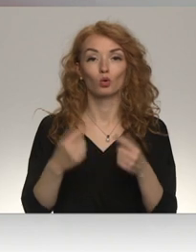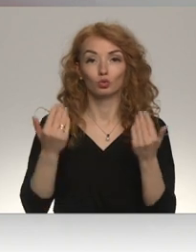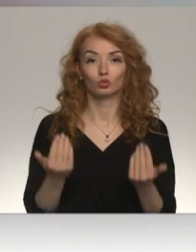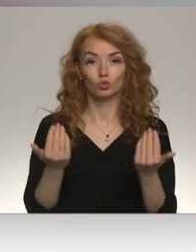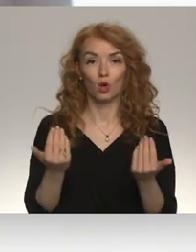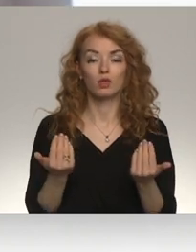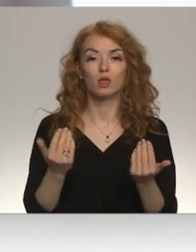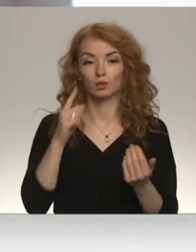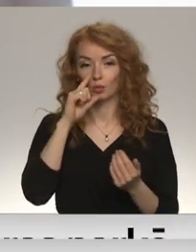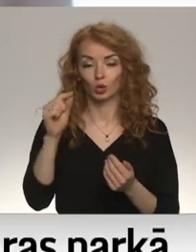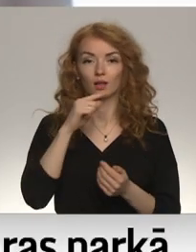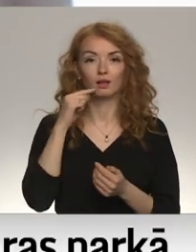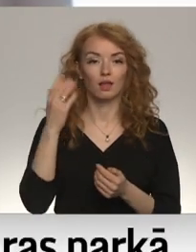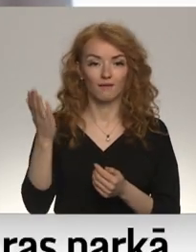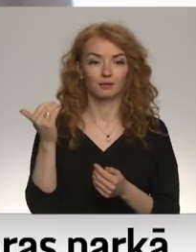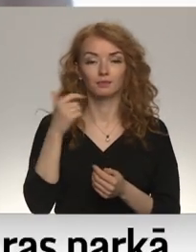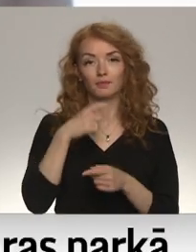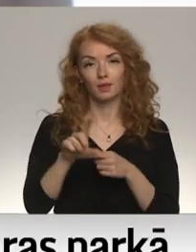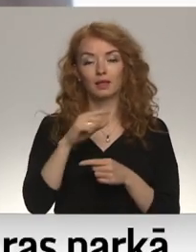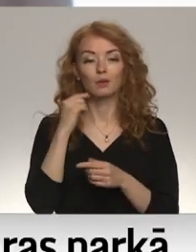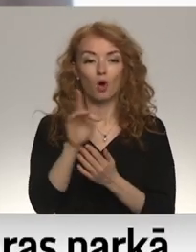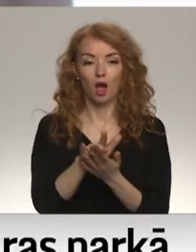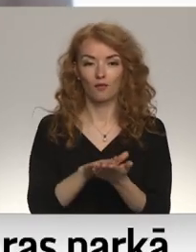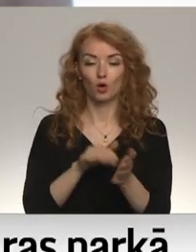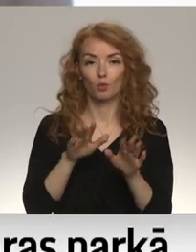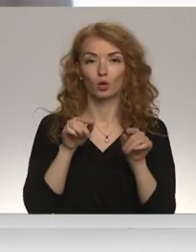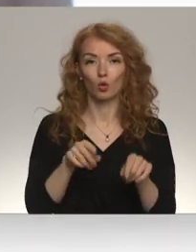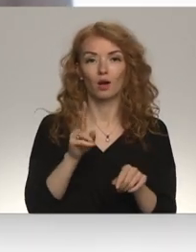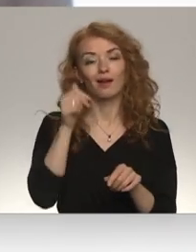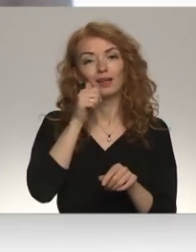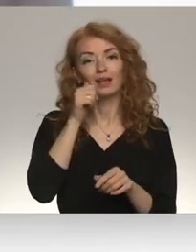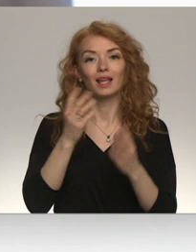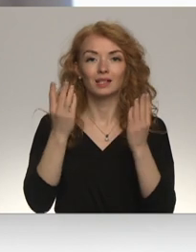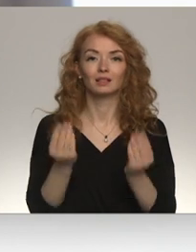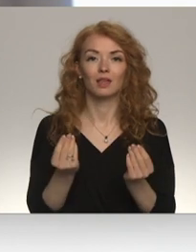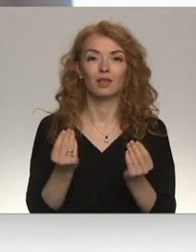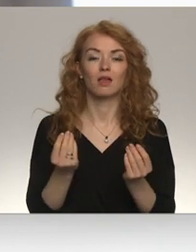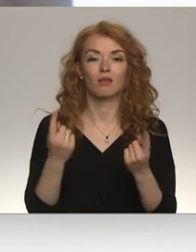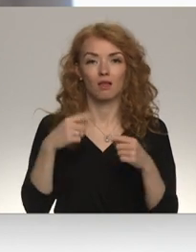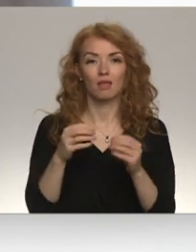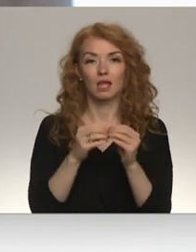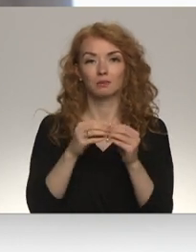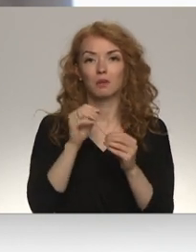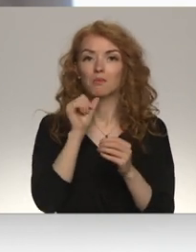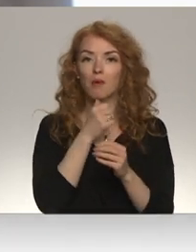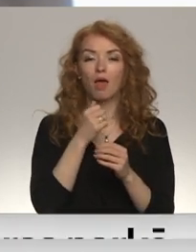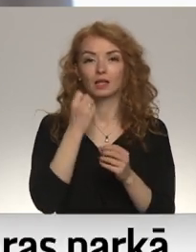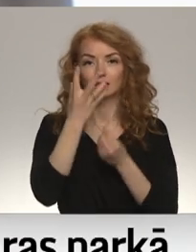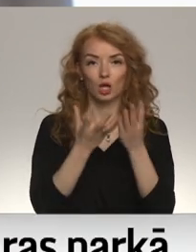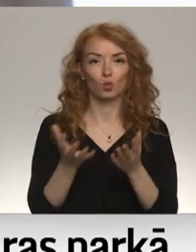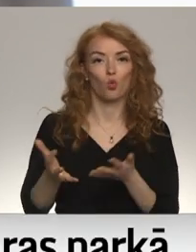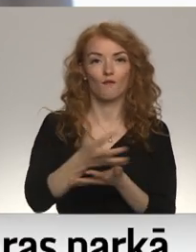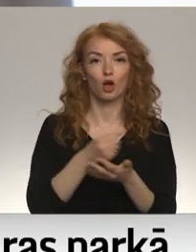Puķina Krievijas. Vēlos atvainoties par to, ka ikdienas darbu rutīnā 10. maija ziedu novākšana notika